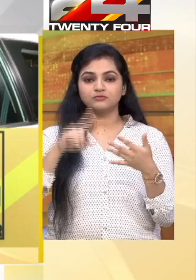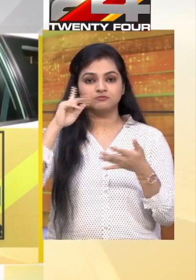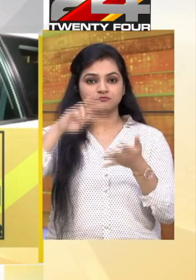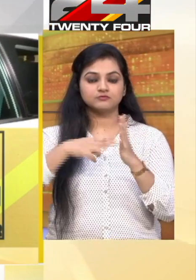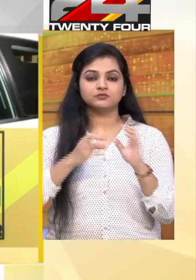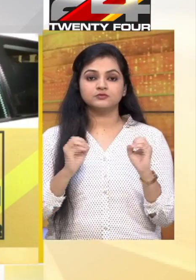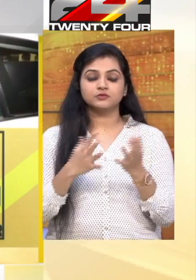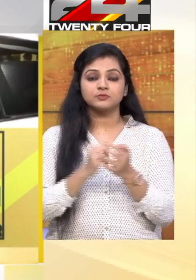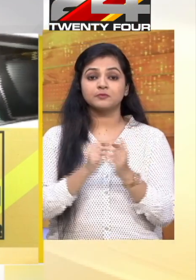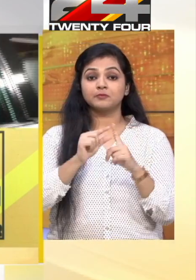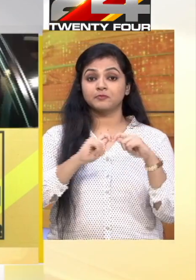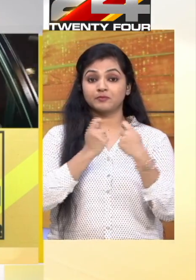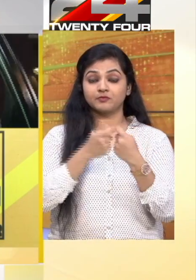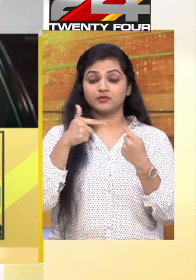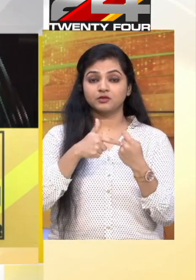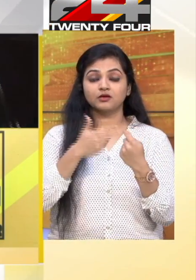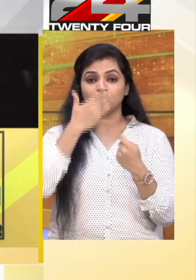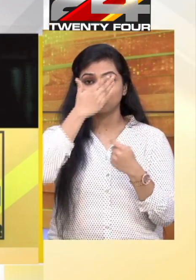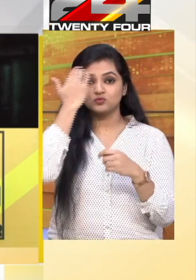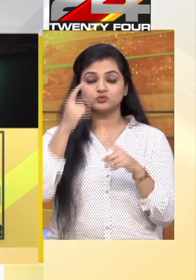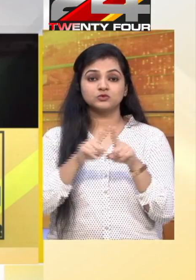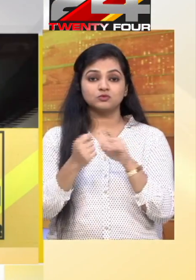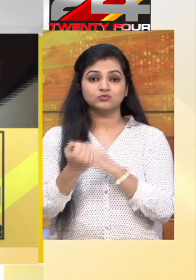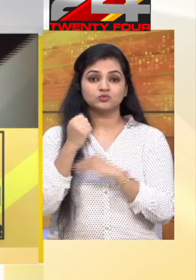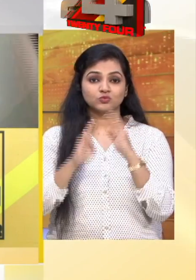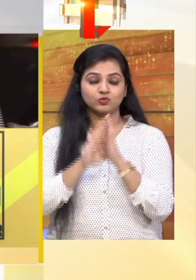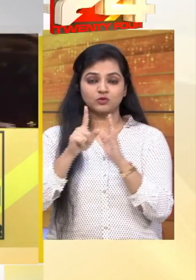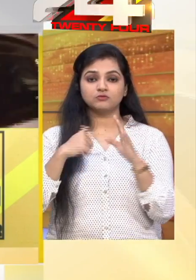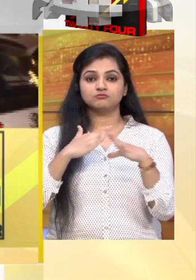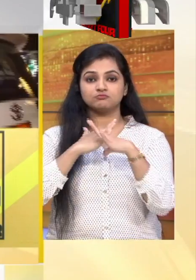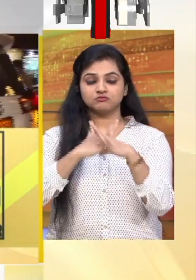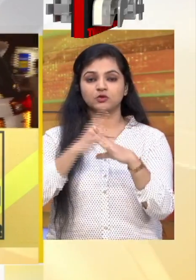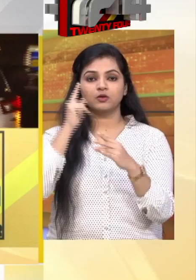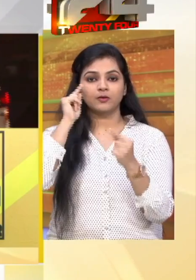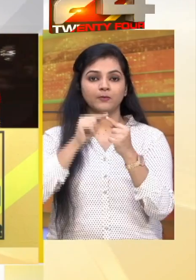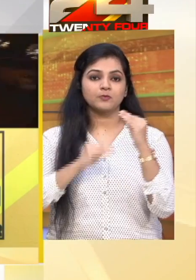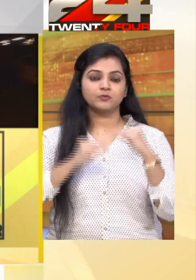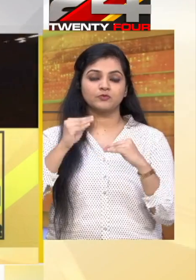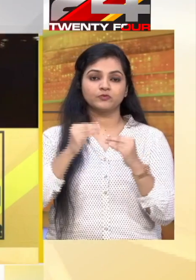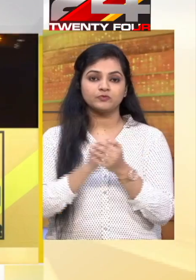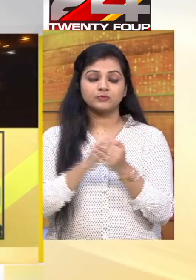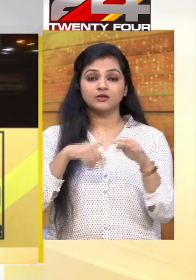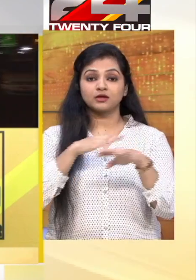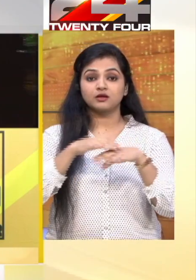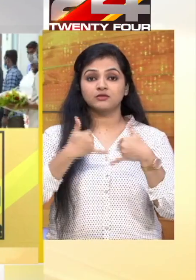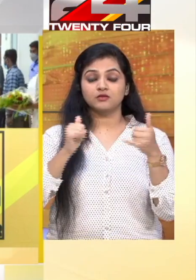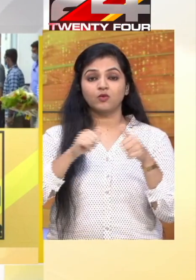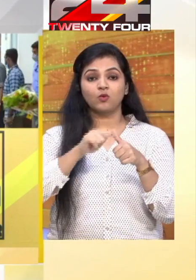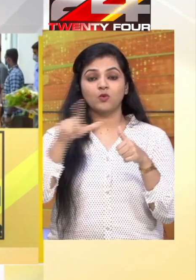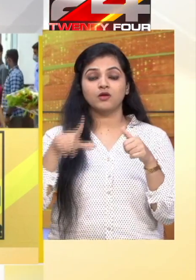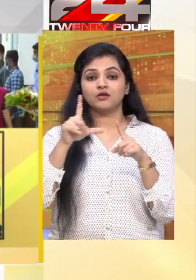പറഞ്ഞു. പാർട്ടിയെ സംബന്ധിച്ചിടത്തോളം ഹിന്ദുത്വ ശക്തികൾക്ക് എതിരായ പോരാട്ടമാണ് മുഖ്യ അജണ്ട. അതിനായി ഇന്ത്യയിലെ എല്ലാ